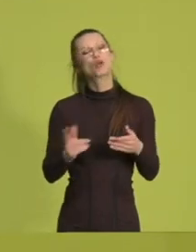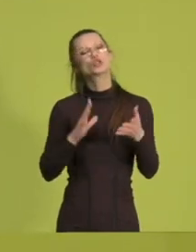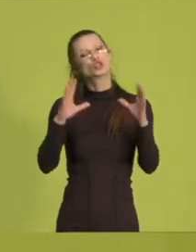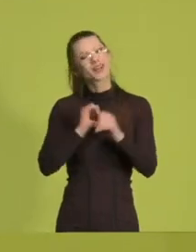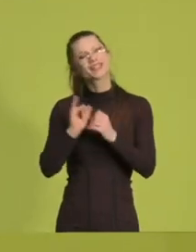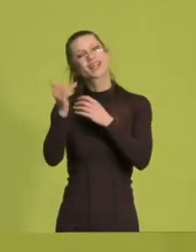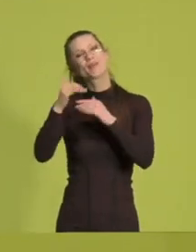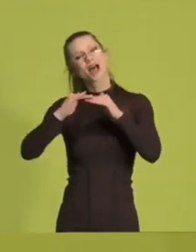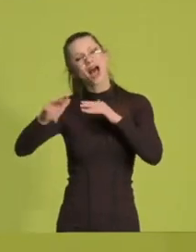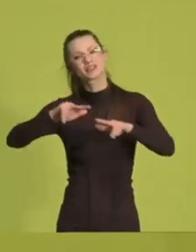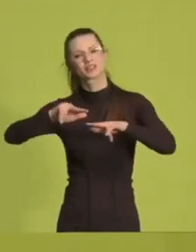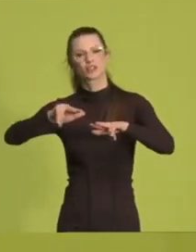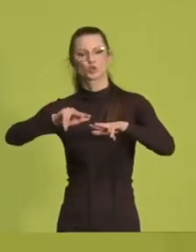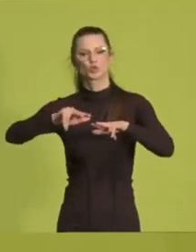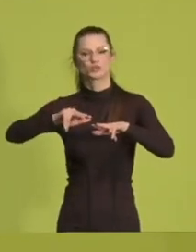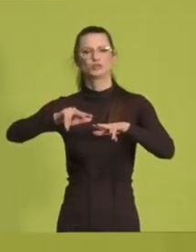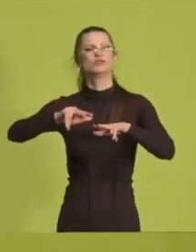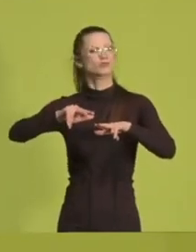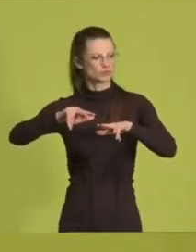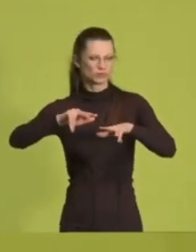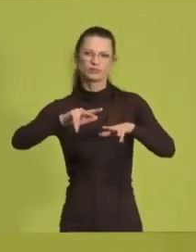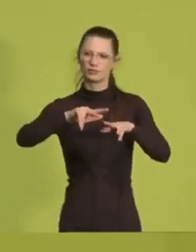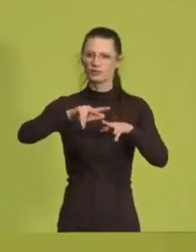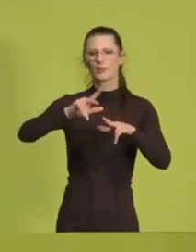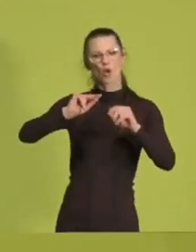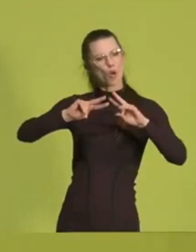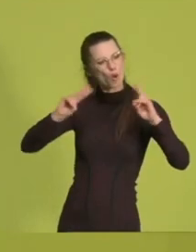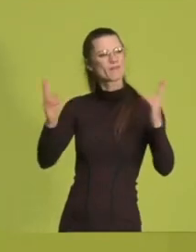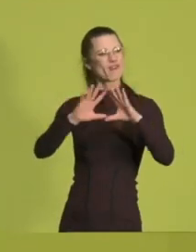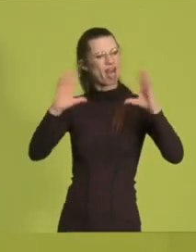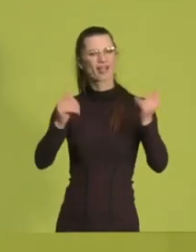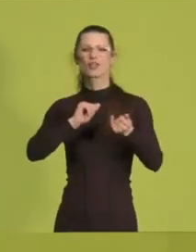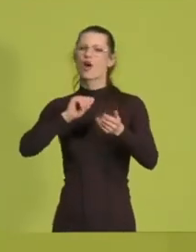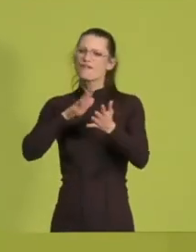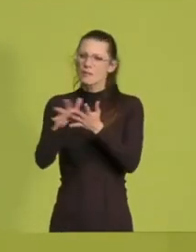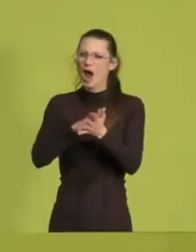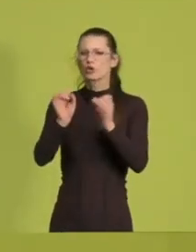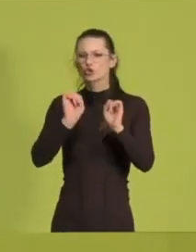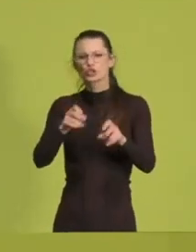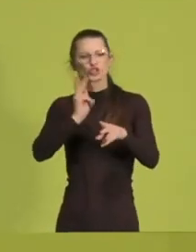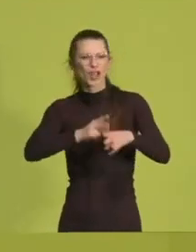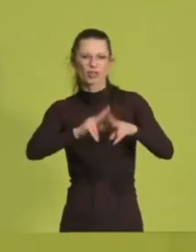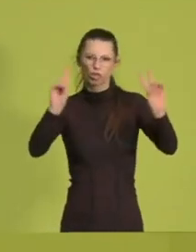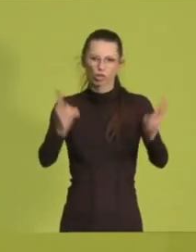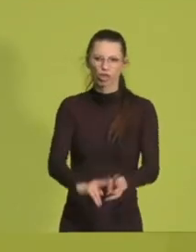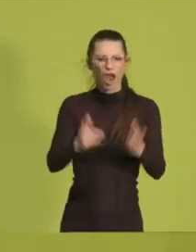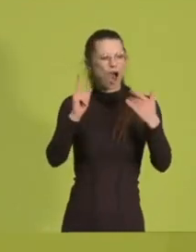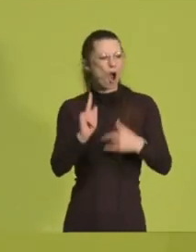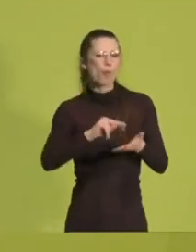schwarz-gelbe Landesregierung für die Zusammenstreichung von Umwelt- und Verbraucherschutzstandard, für eine Politik, die